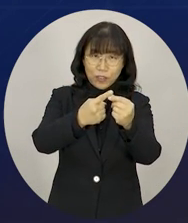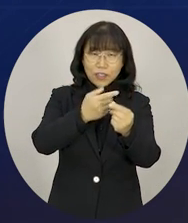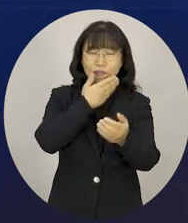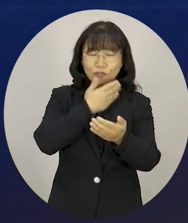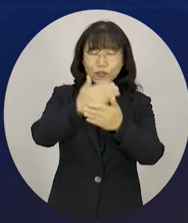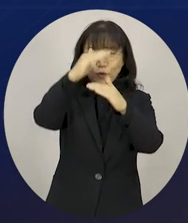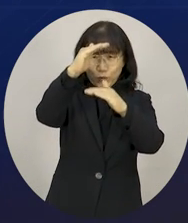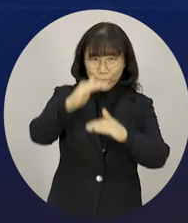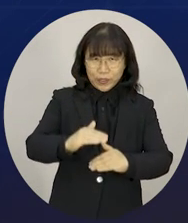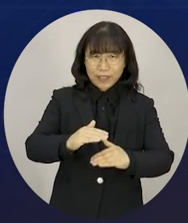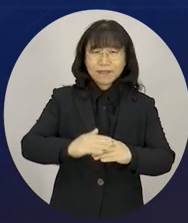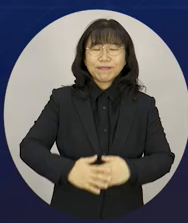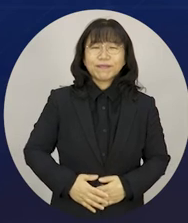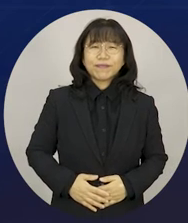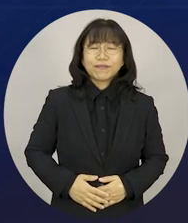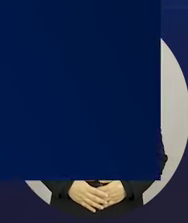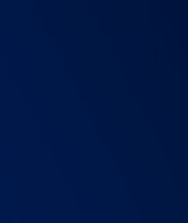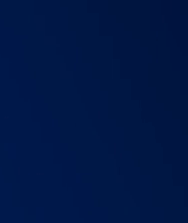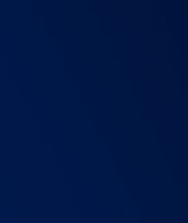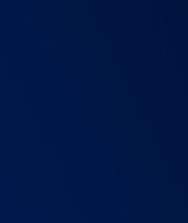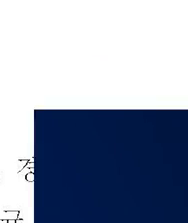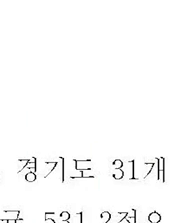주 주간 주요 소식입니다.